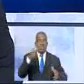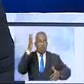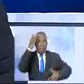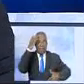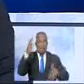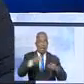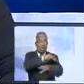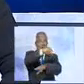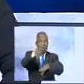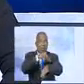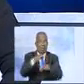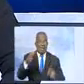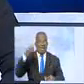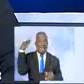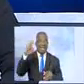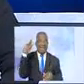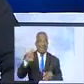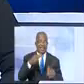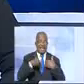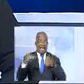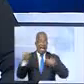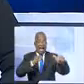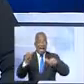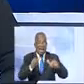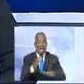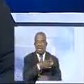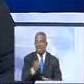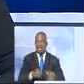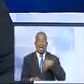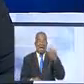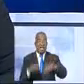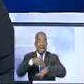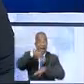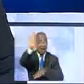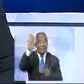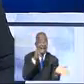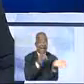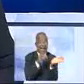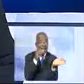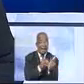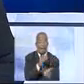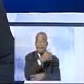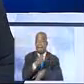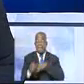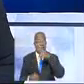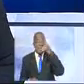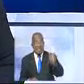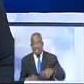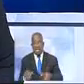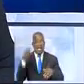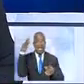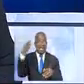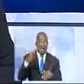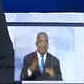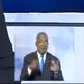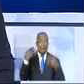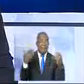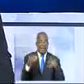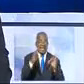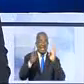La France a réagi rapidement. Elle renforce son dispositif sanitaire pour les passagers des vols directs en provenance du Mali